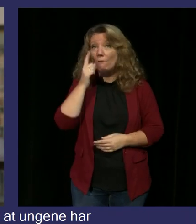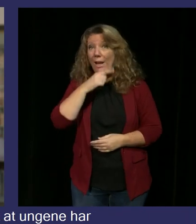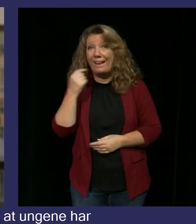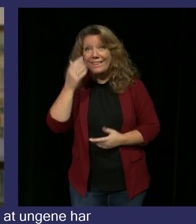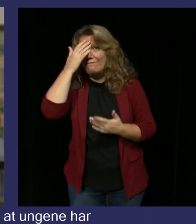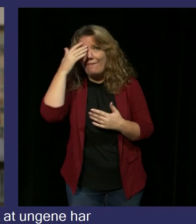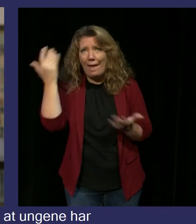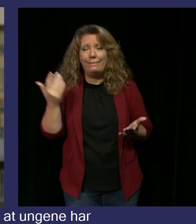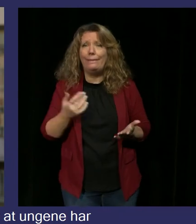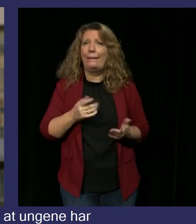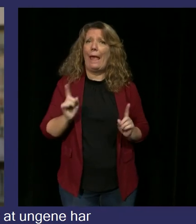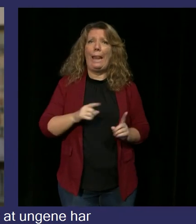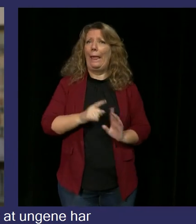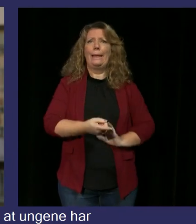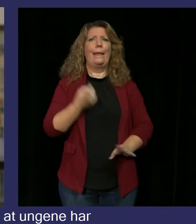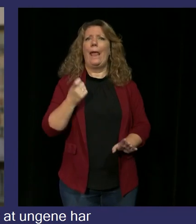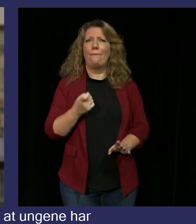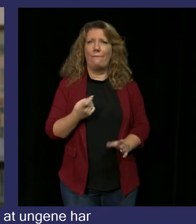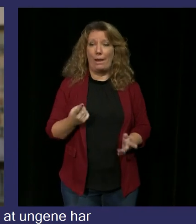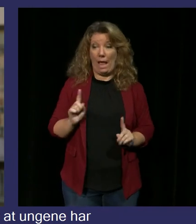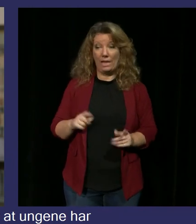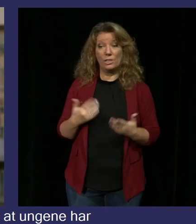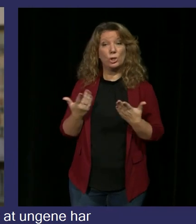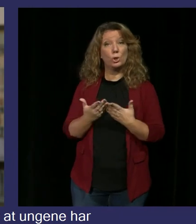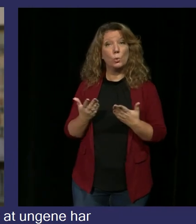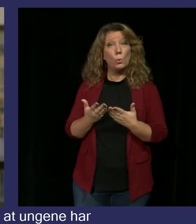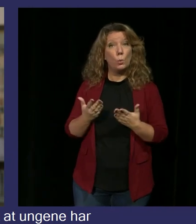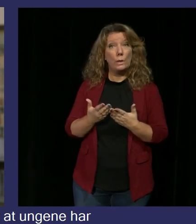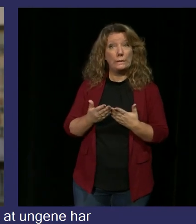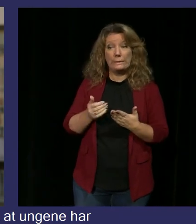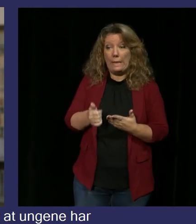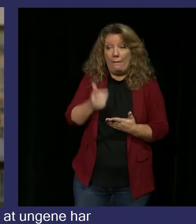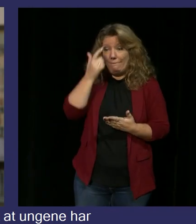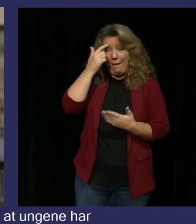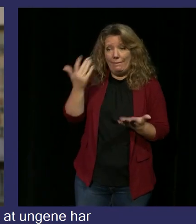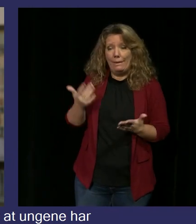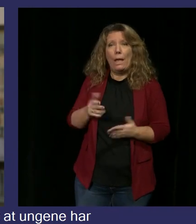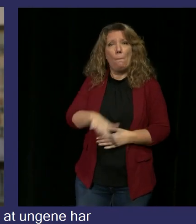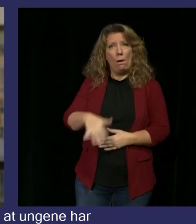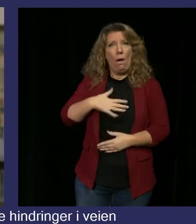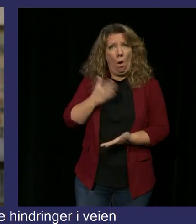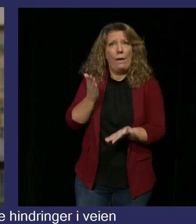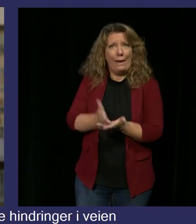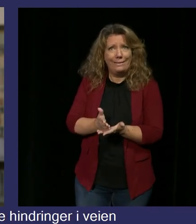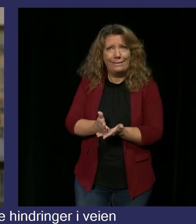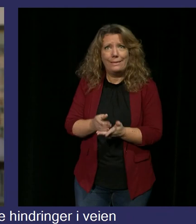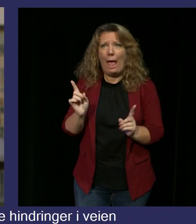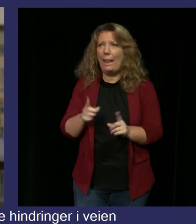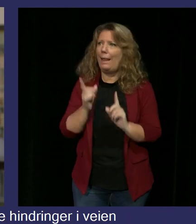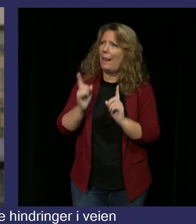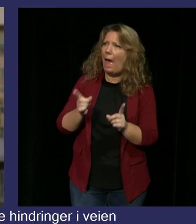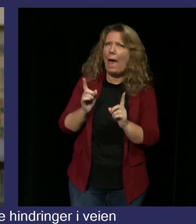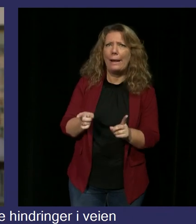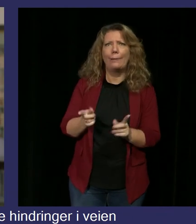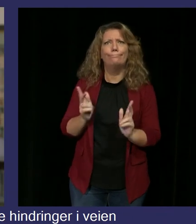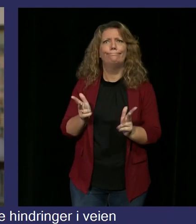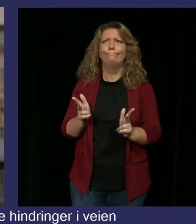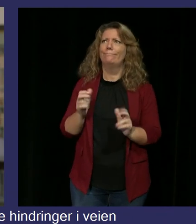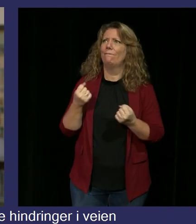det, eller at skolen ikke vet at ungene har rett til det, eller at det vanskelig å skaffe lærere eller læremidler. Så det